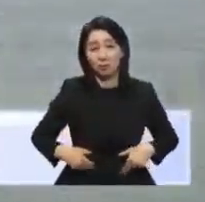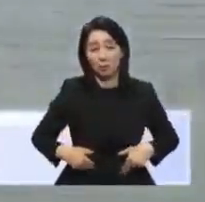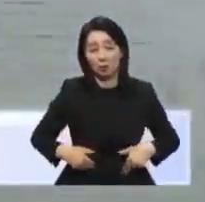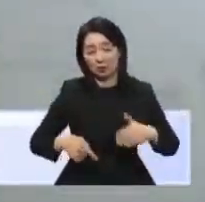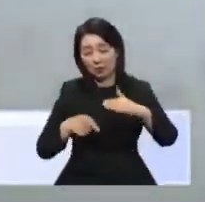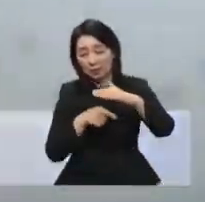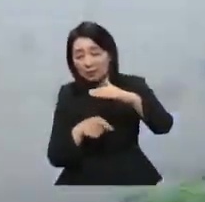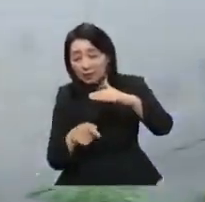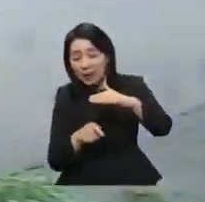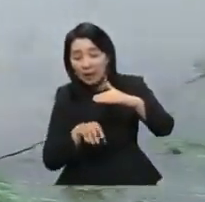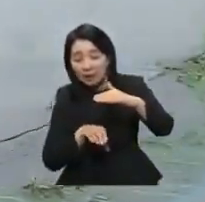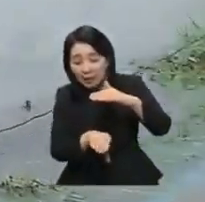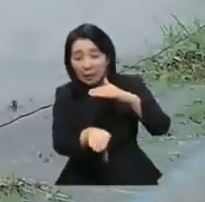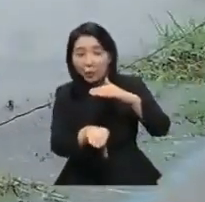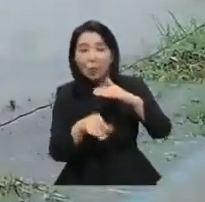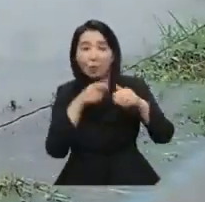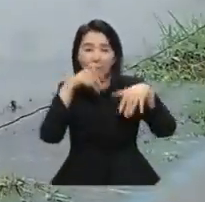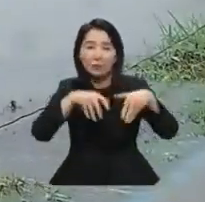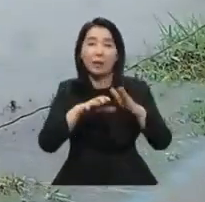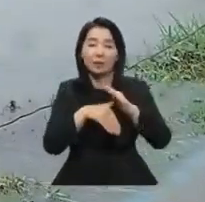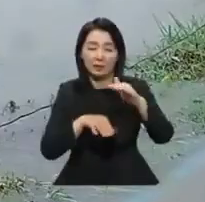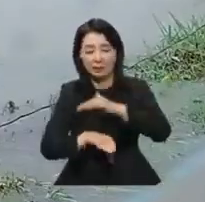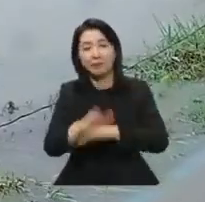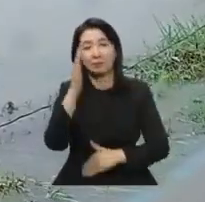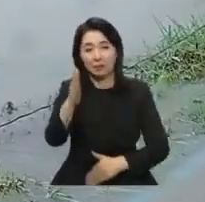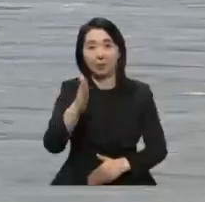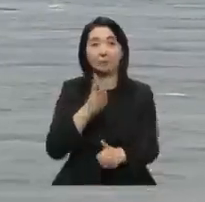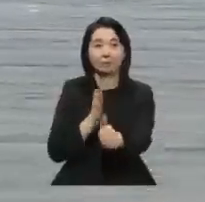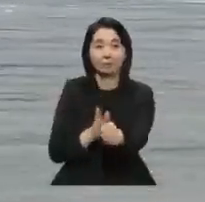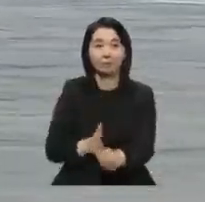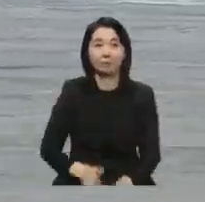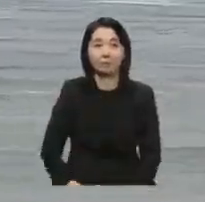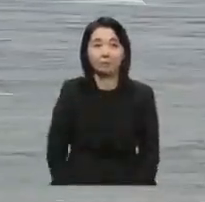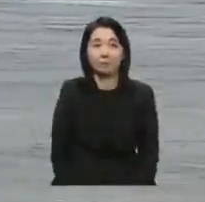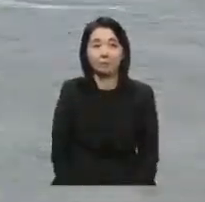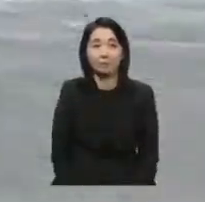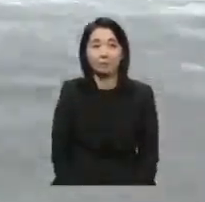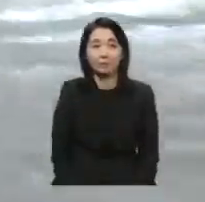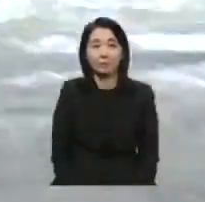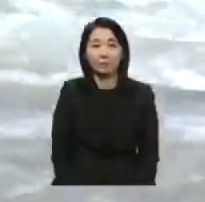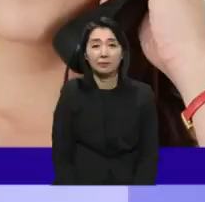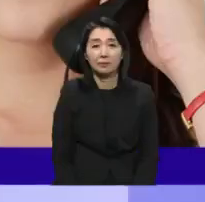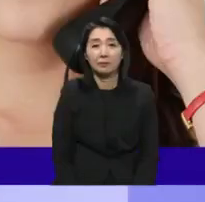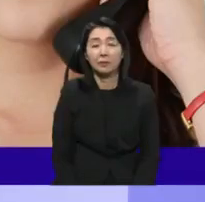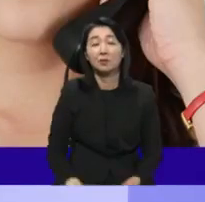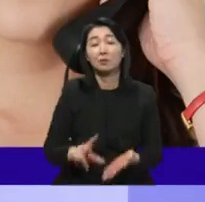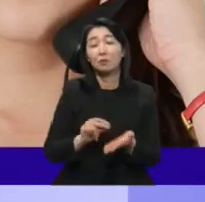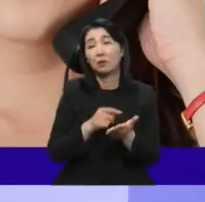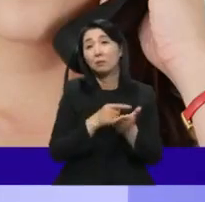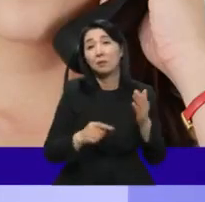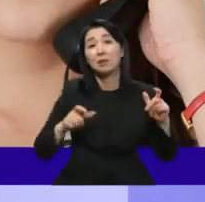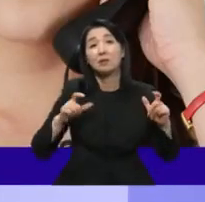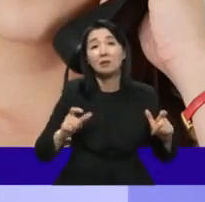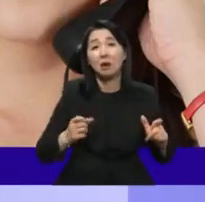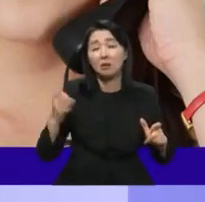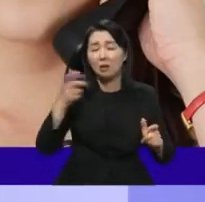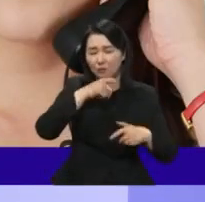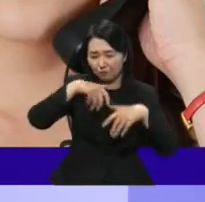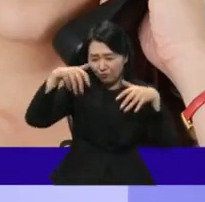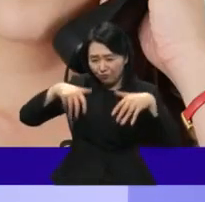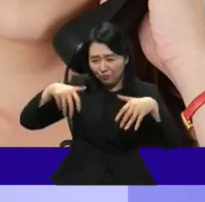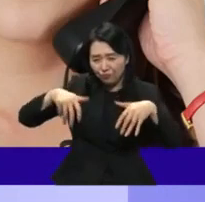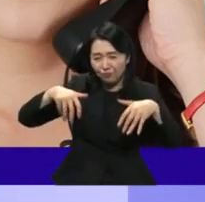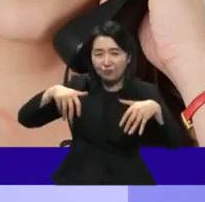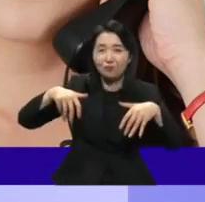하천변은 폭우가 내릴 때는 가급적 지나지 않는게 좋겠습니다 아 이제 문제는 이제 피하지역의 또 다시 폭우가